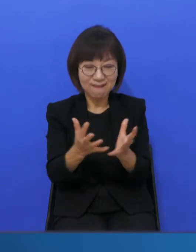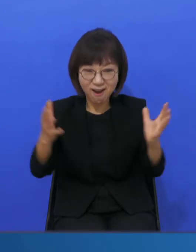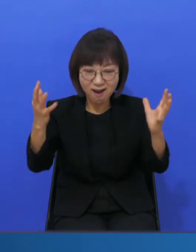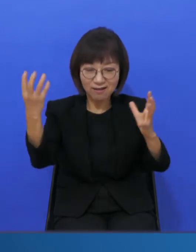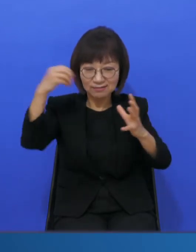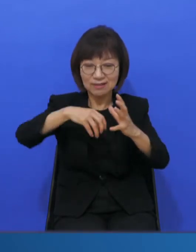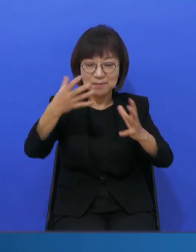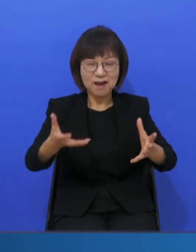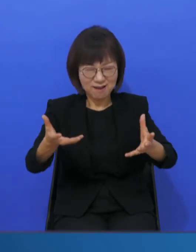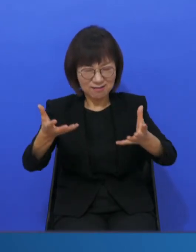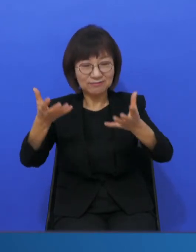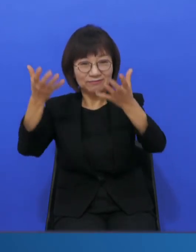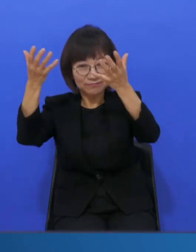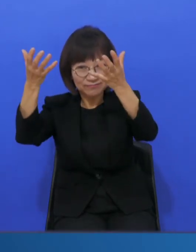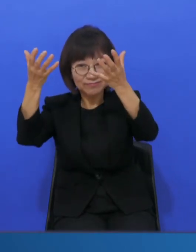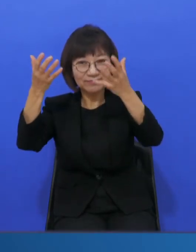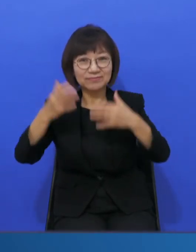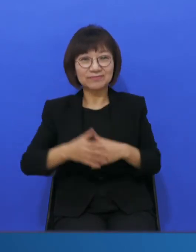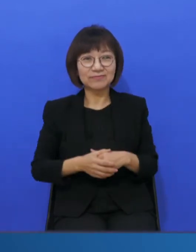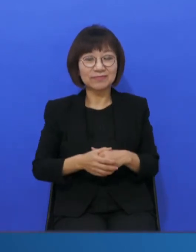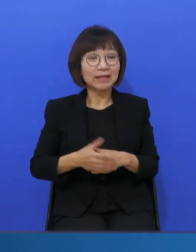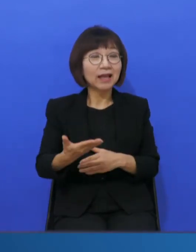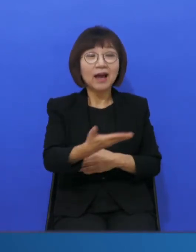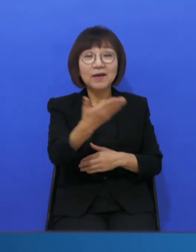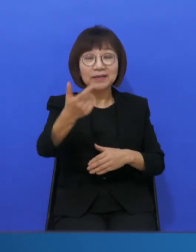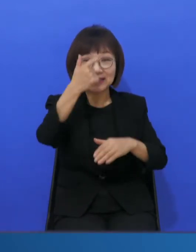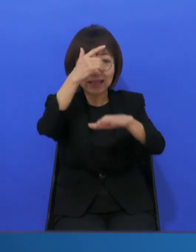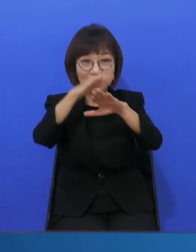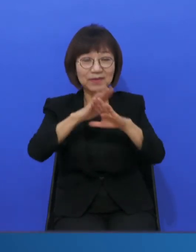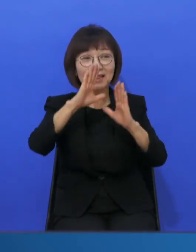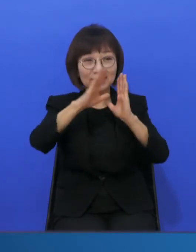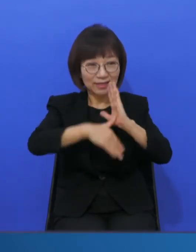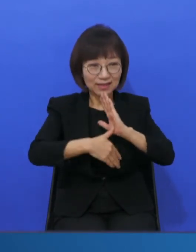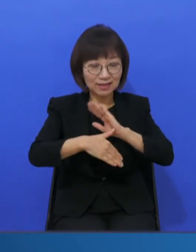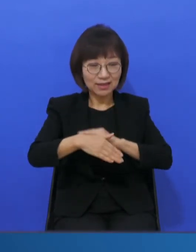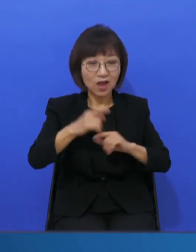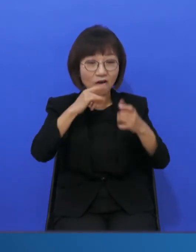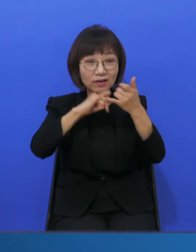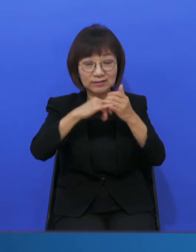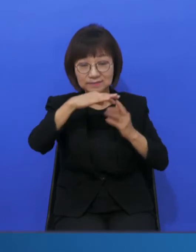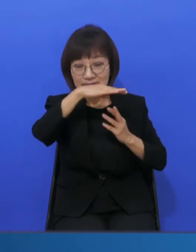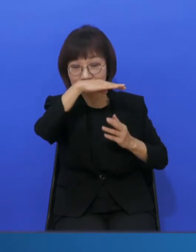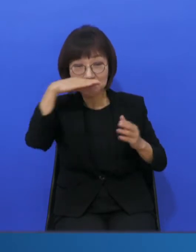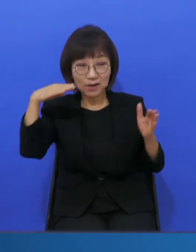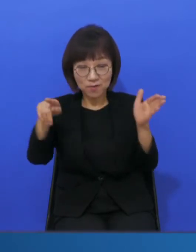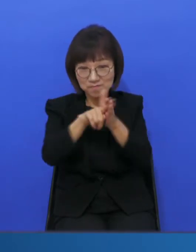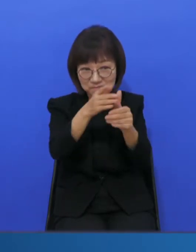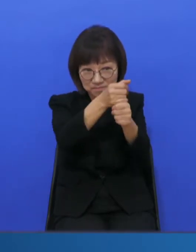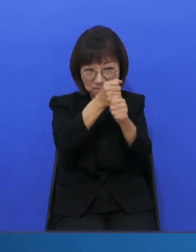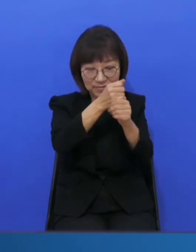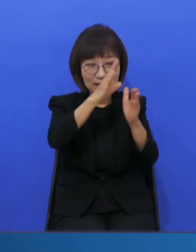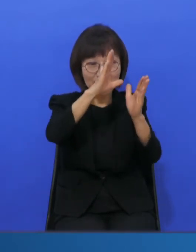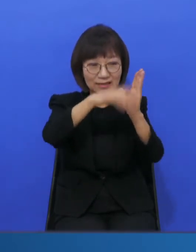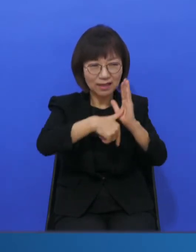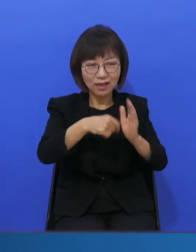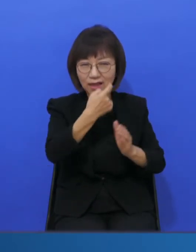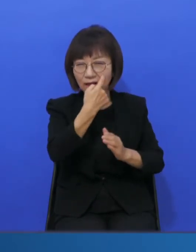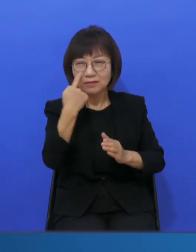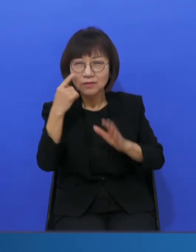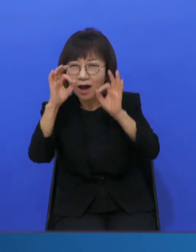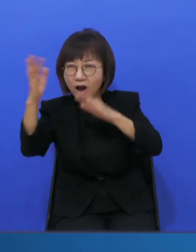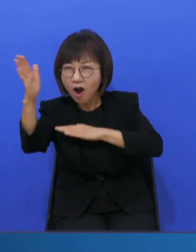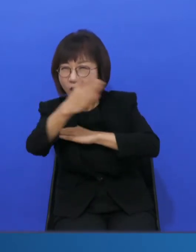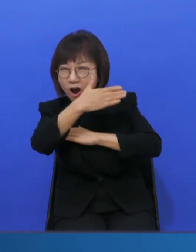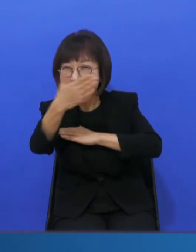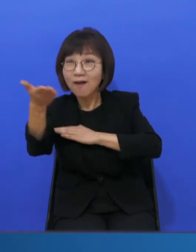puts it and places it in a 지금도 golden 눈에 안 vessel. 보여. 여러분 예배하는 시간에 언약 바로잡는 시간에 하나님은 눈에 안 보이는 주의 사자들을 보내서